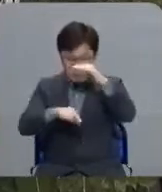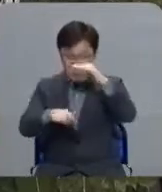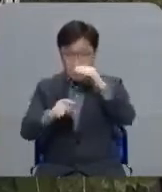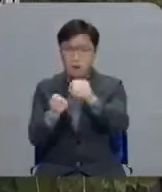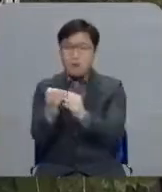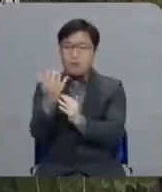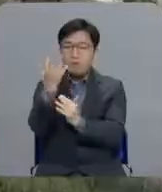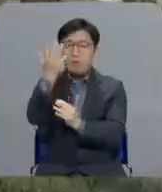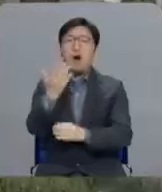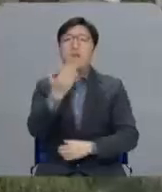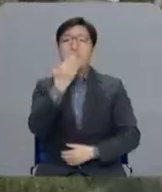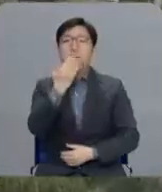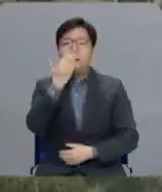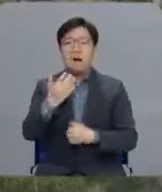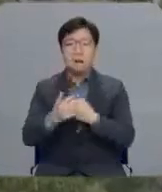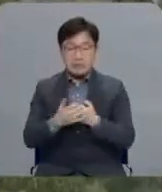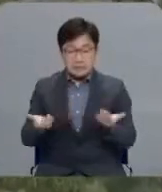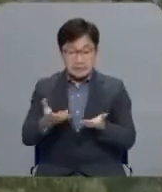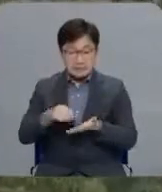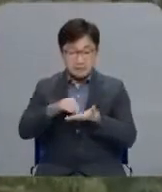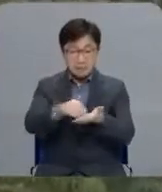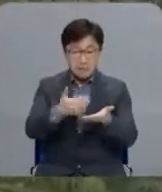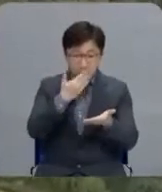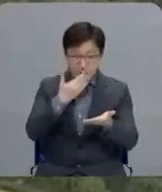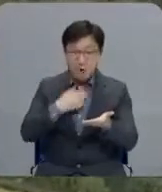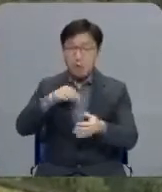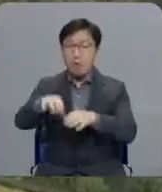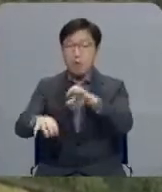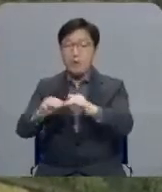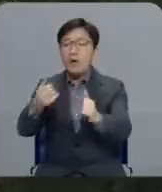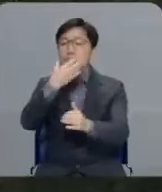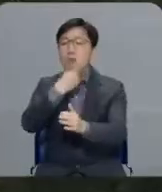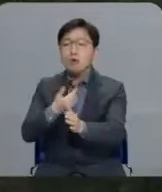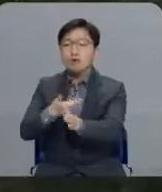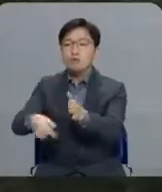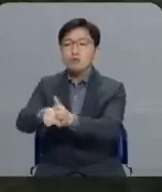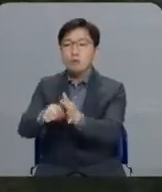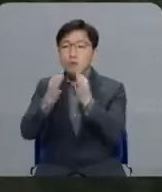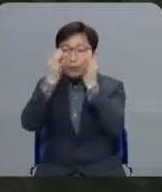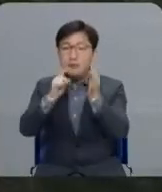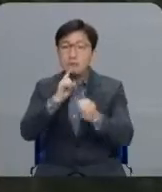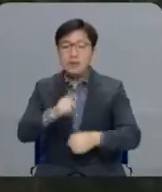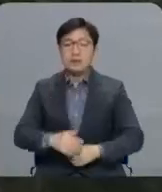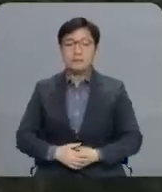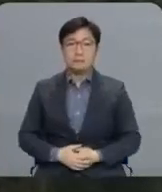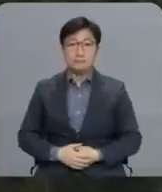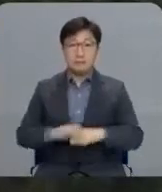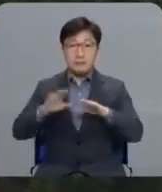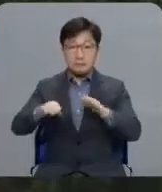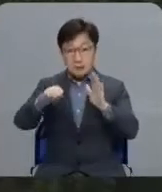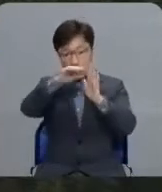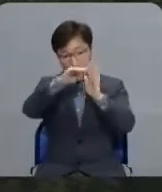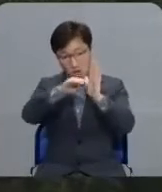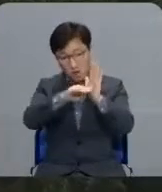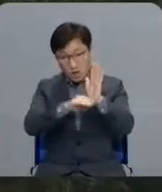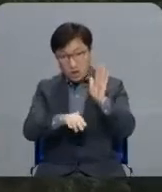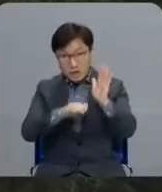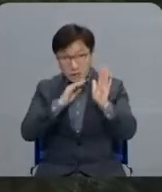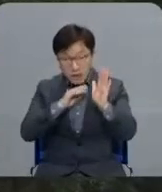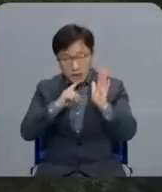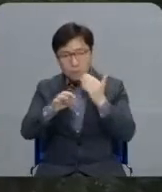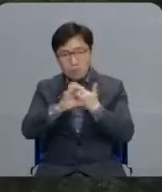수 있다며 일자리와 주민 복지 사업도 약속했습니다. 등급제로 승인된 그